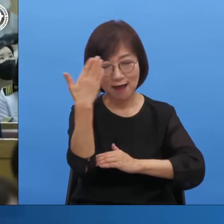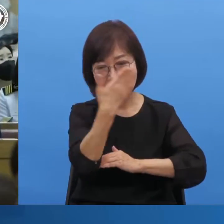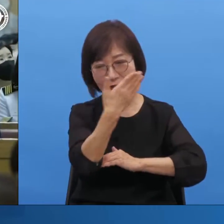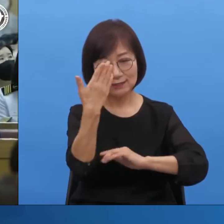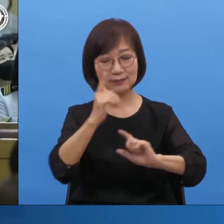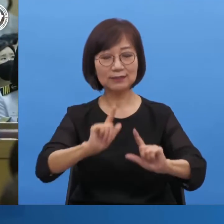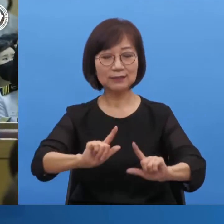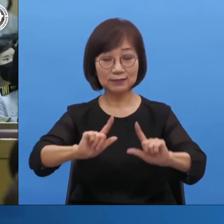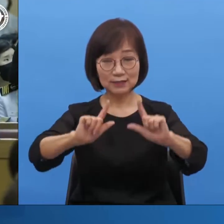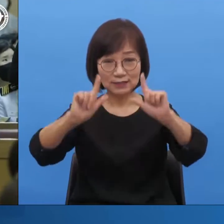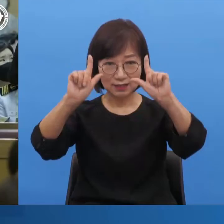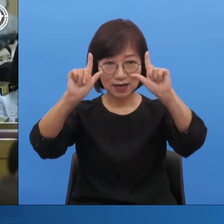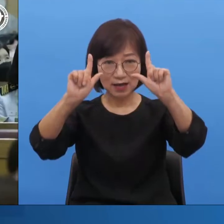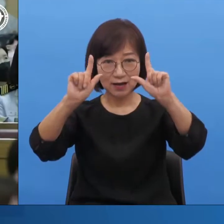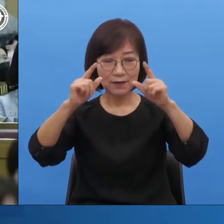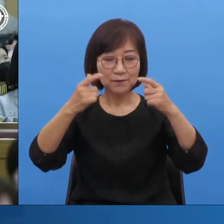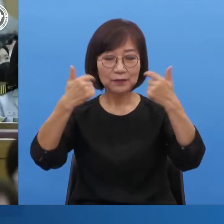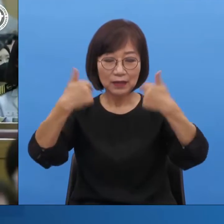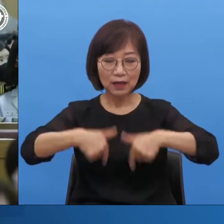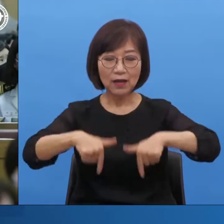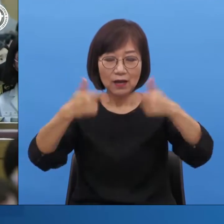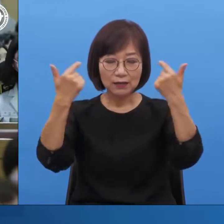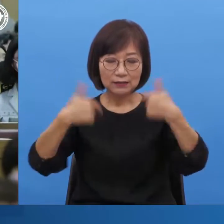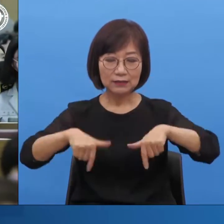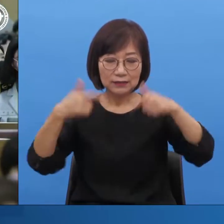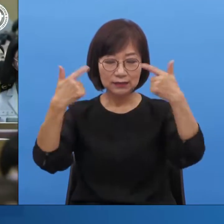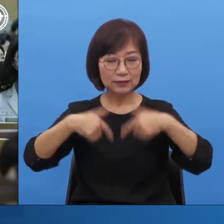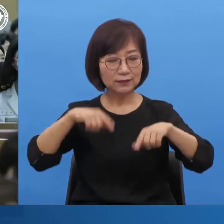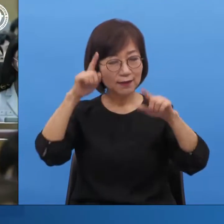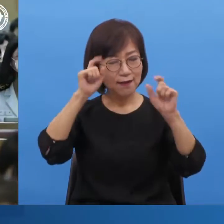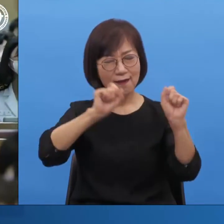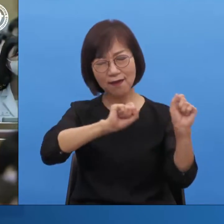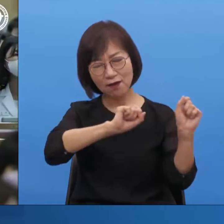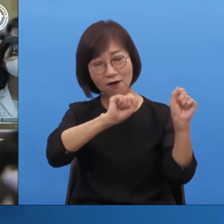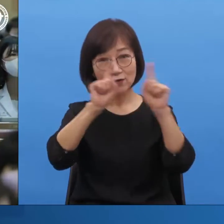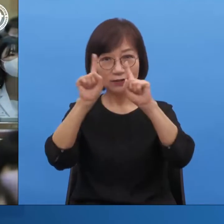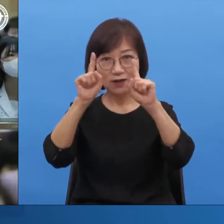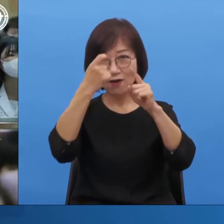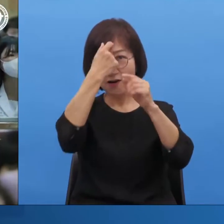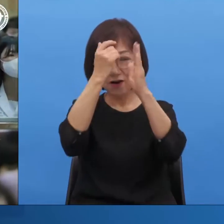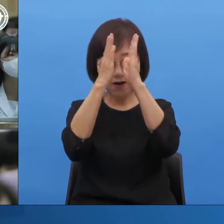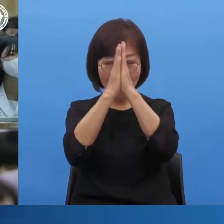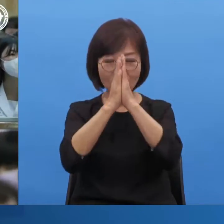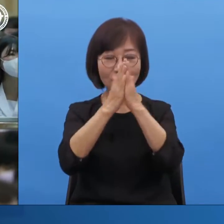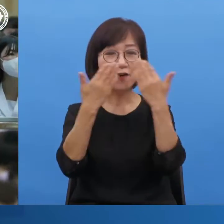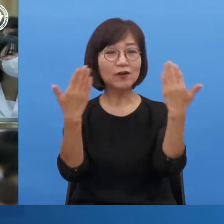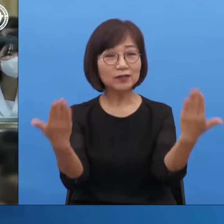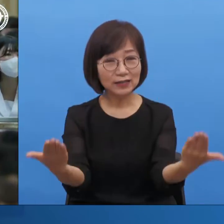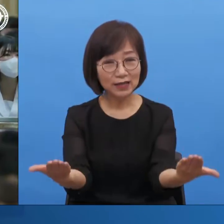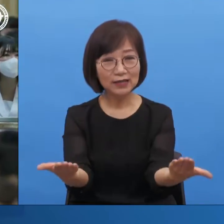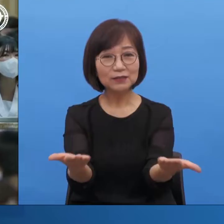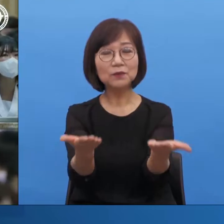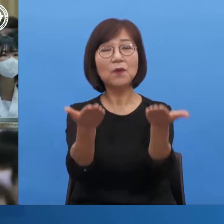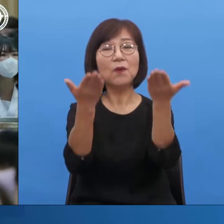죄 다 씻은 날 늘 깨어서